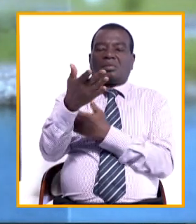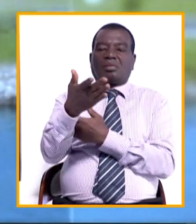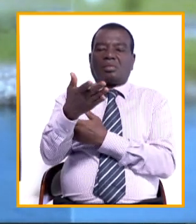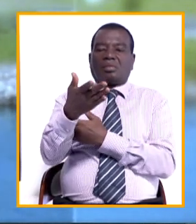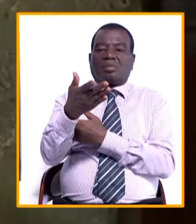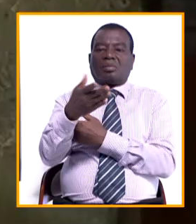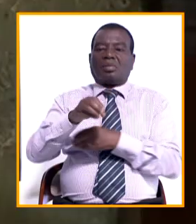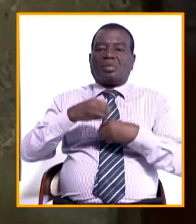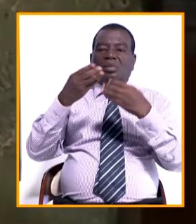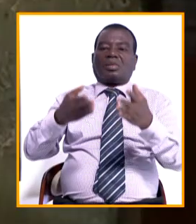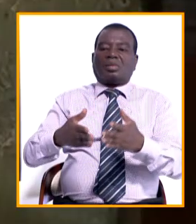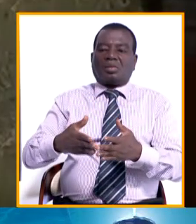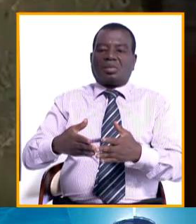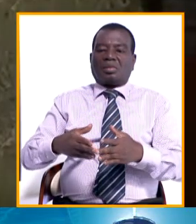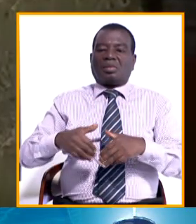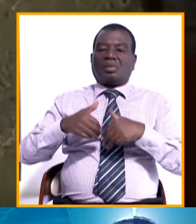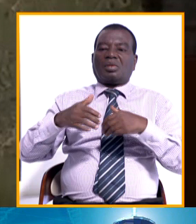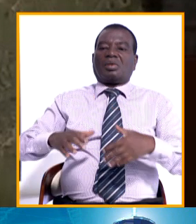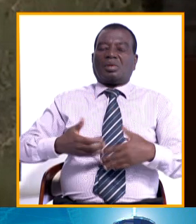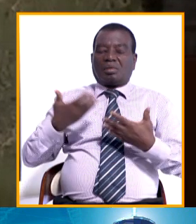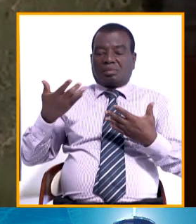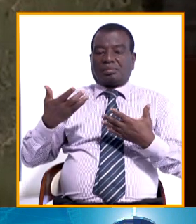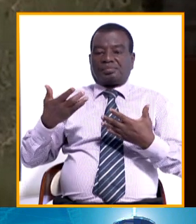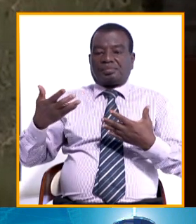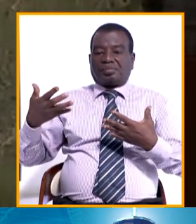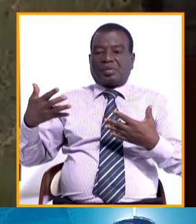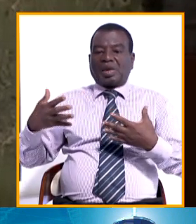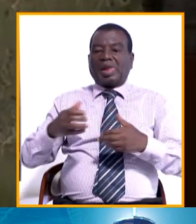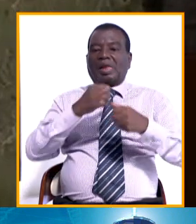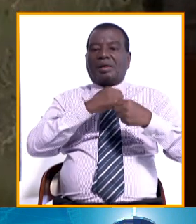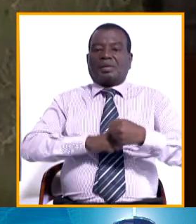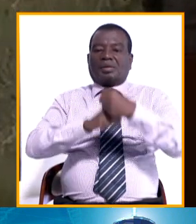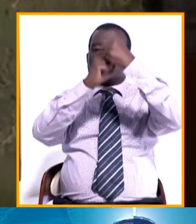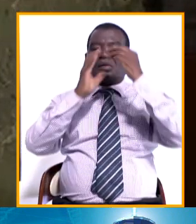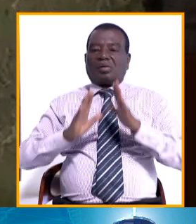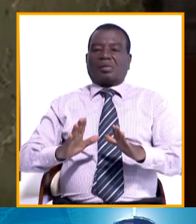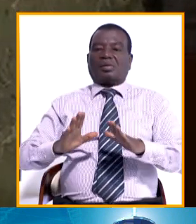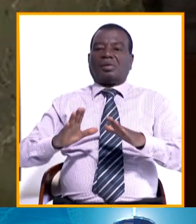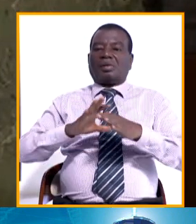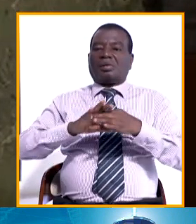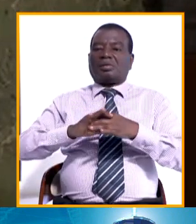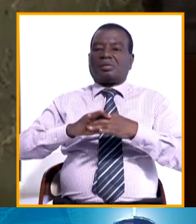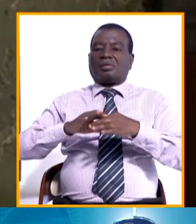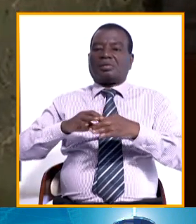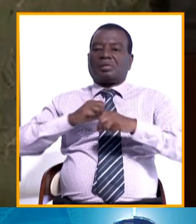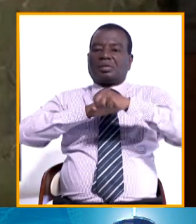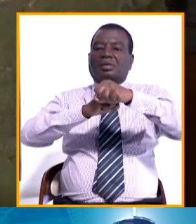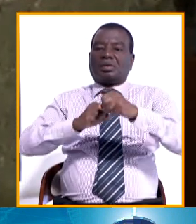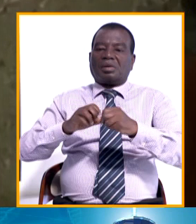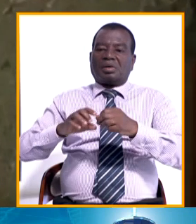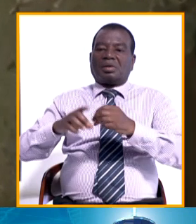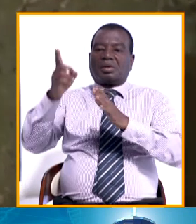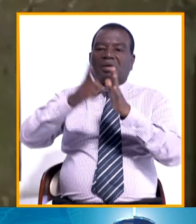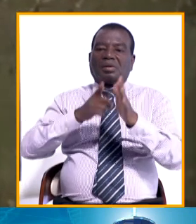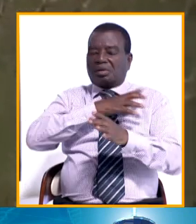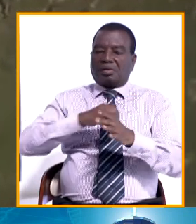est attribué ce vendredi aux militants des droits de l'homme biélorusses Aless Bialyatsky et aux ONG de défense des droits humains